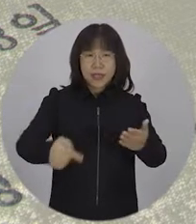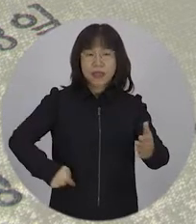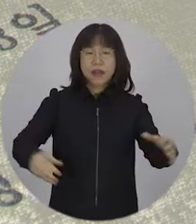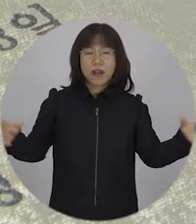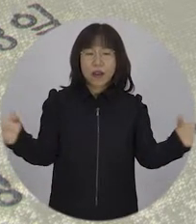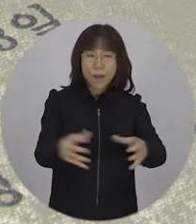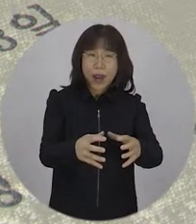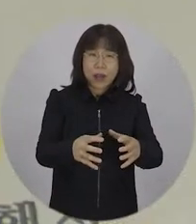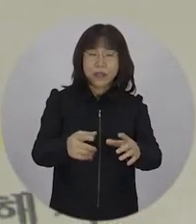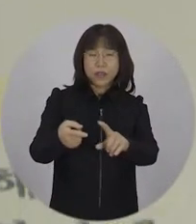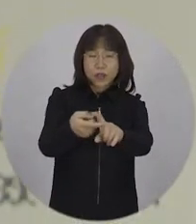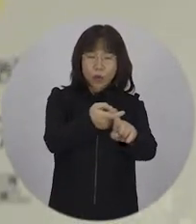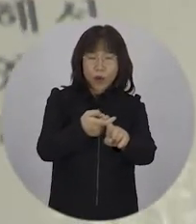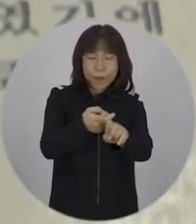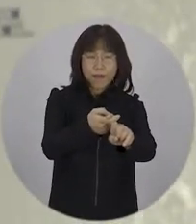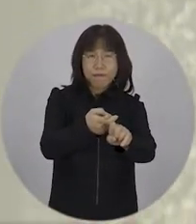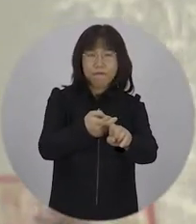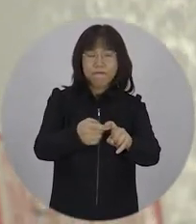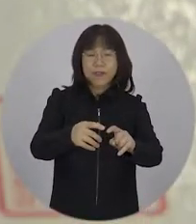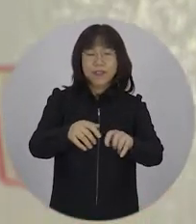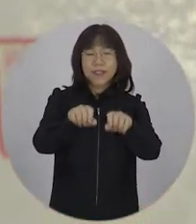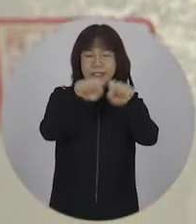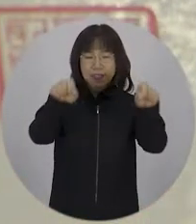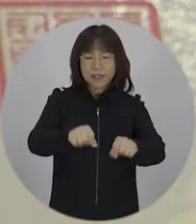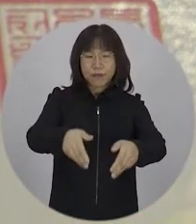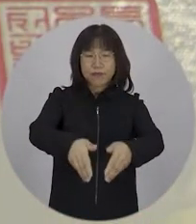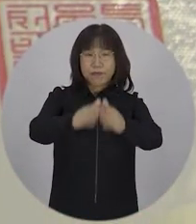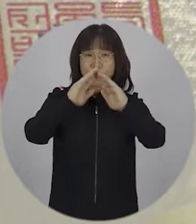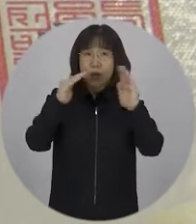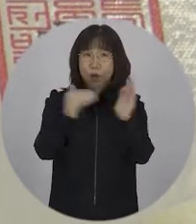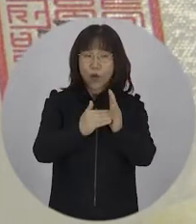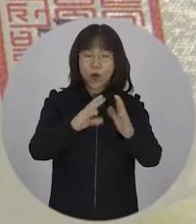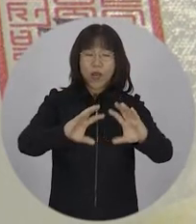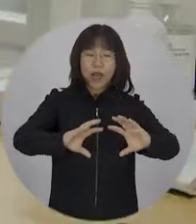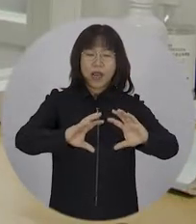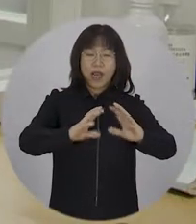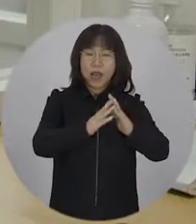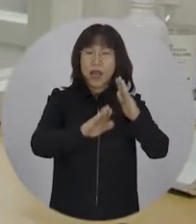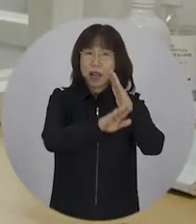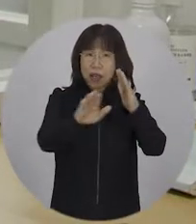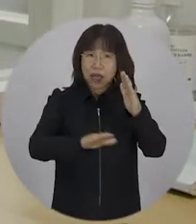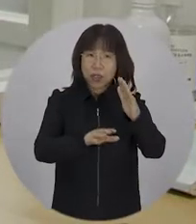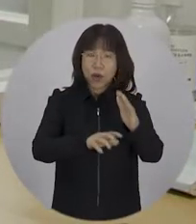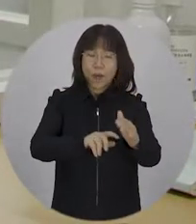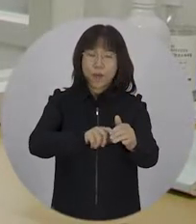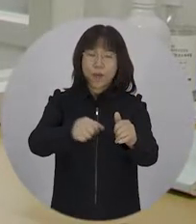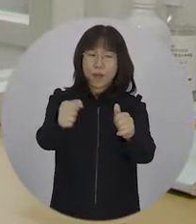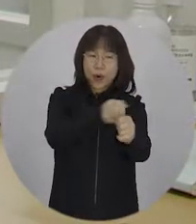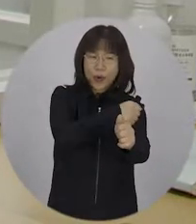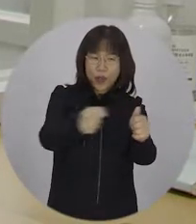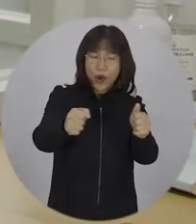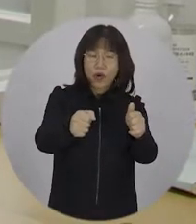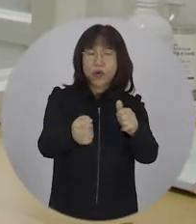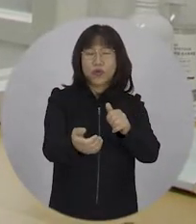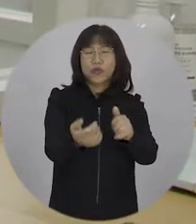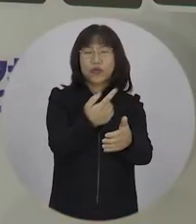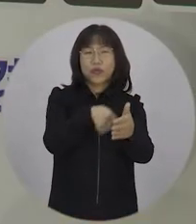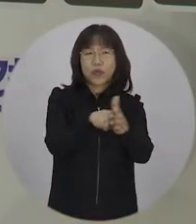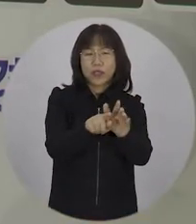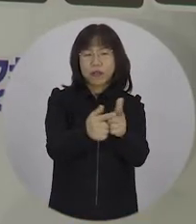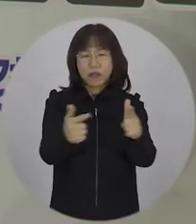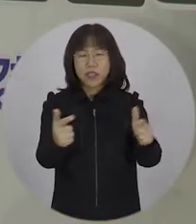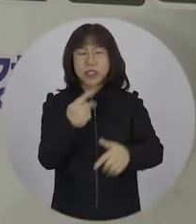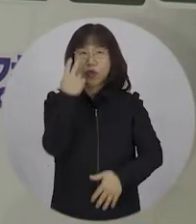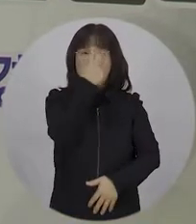통해 통합관리 시스템을 구축했으며 이를 토대로 가정폭력 위기 가구에 대한 사례 관리와 재발 방지를 위한